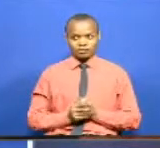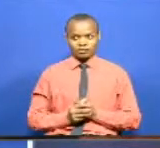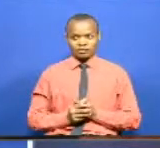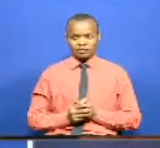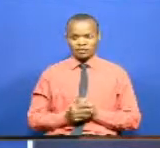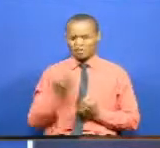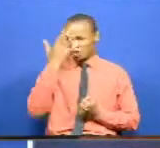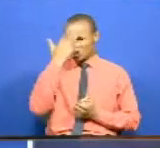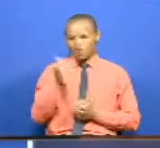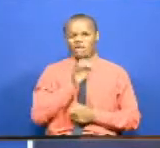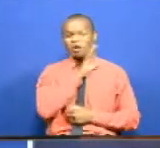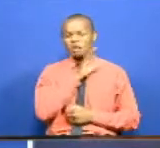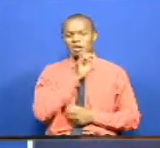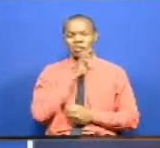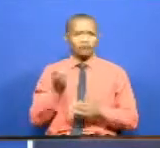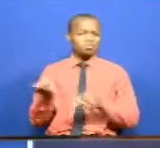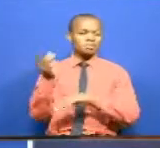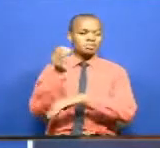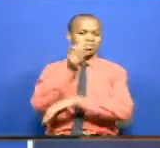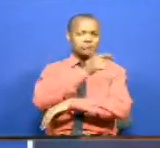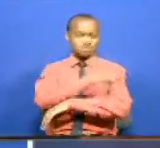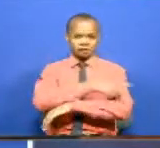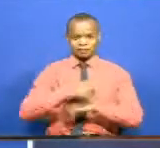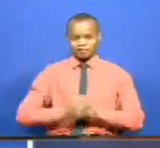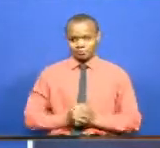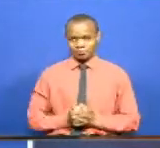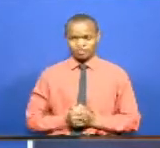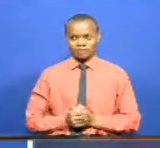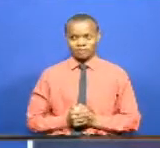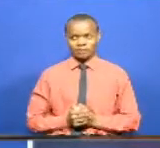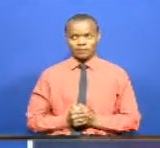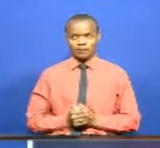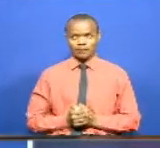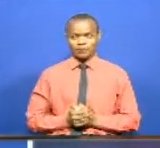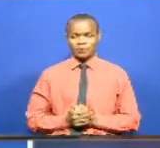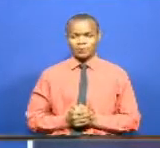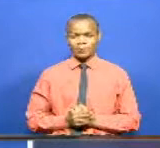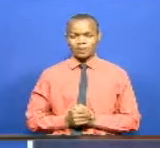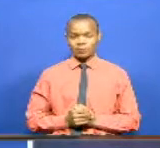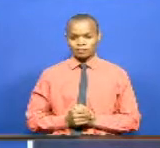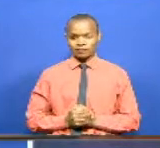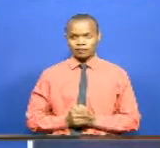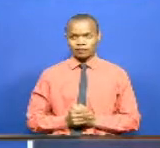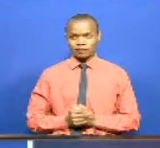kulalamika throughout. Perennial complainers.